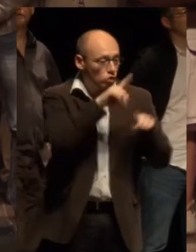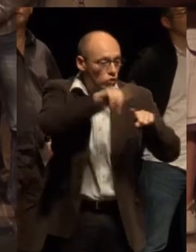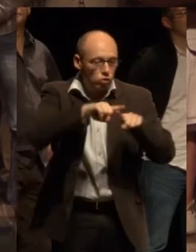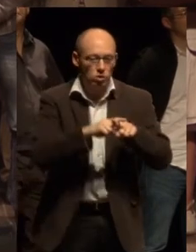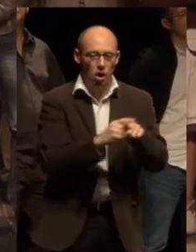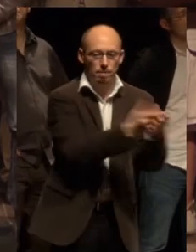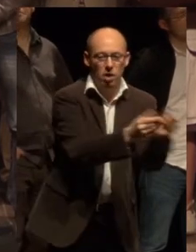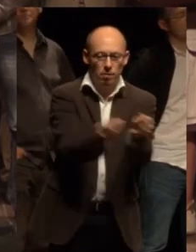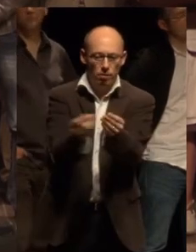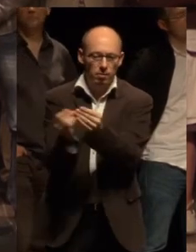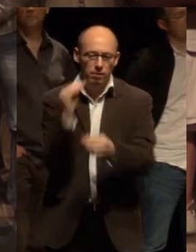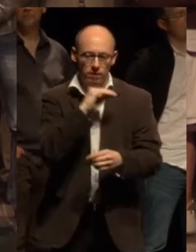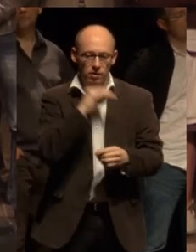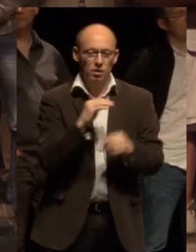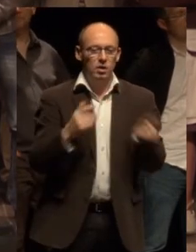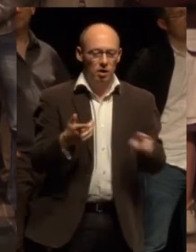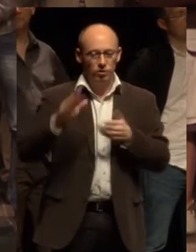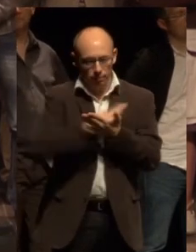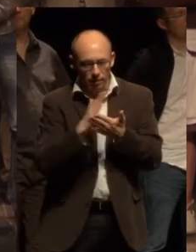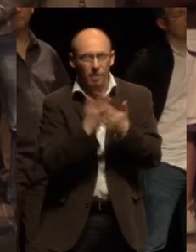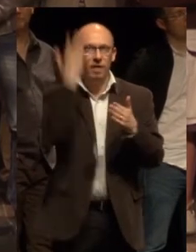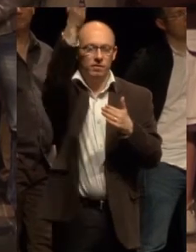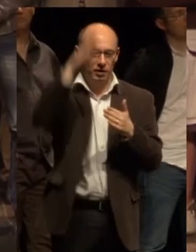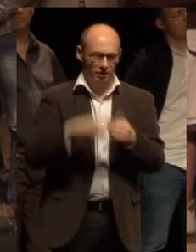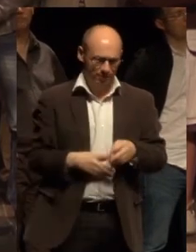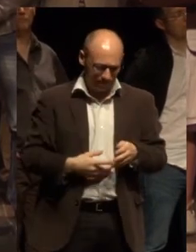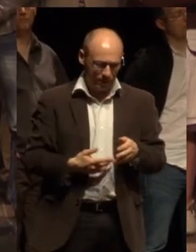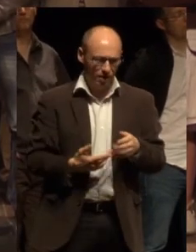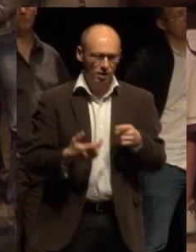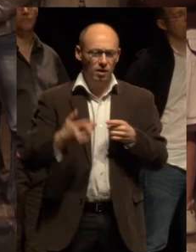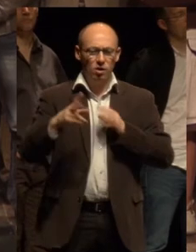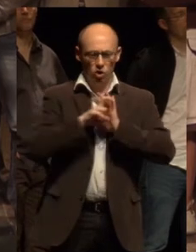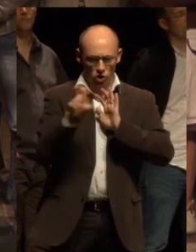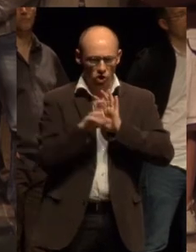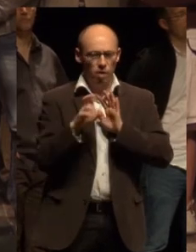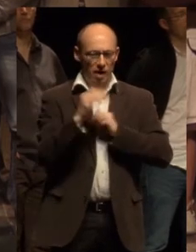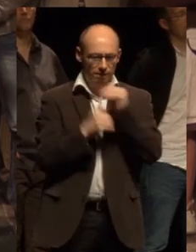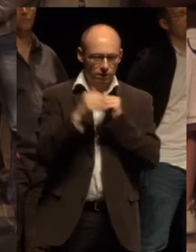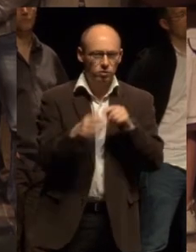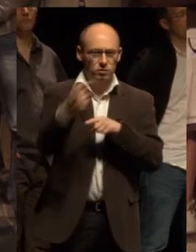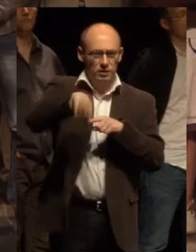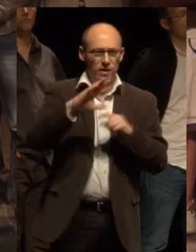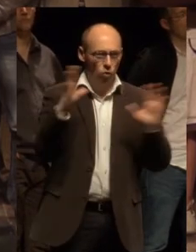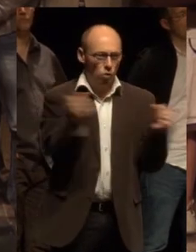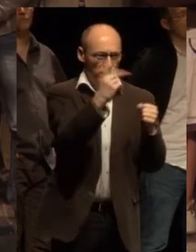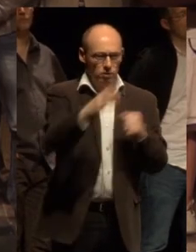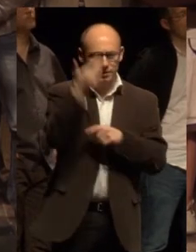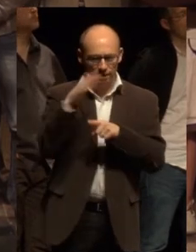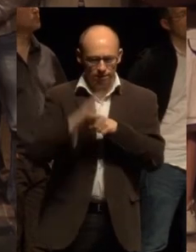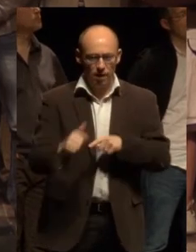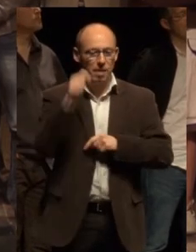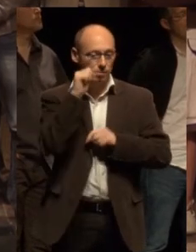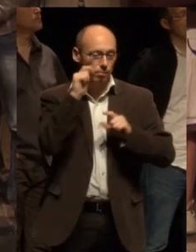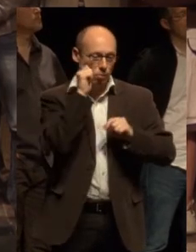moment. Ils doivent aussi servir à préparer l'avenir. Grenoble avancera grâce à vos savoir-faire, à vos compétences, à votre